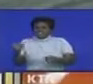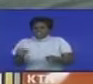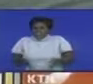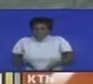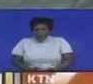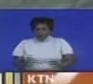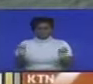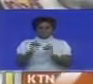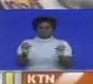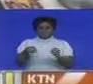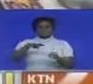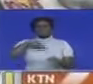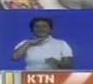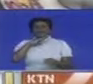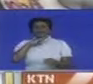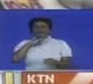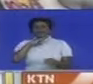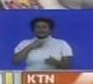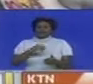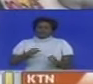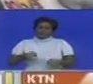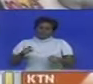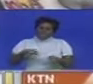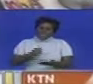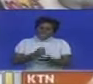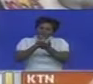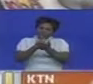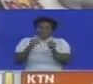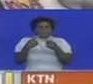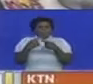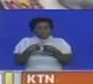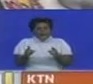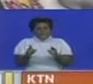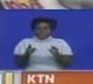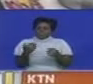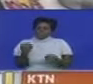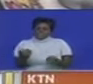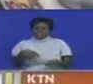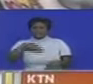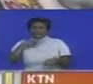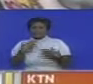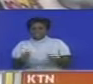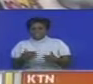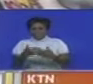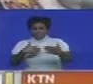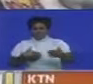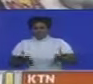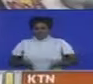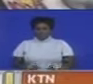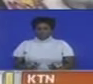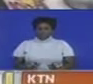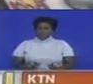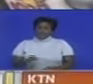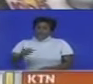kuona mwangaza. Wamewazaidia, wamezaa watoto, lakini watoto already walikuwa wamekufa. Kwa wale